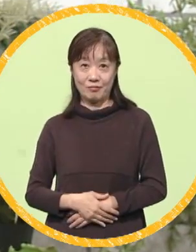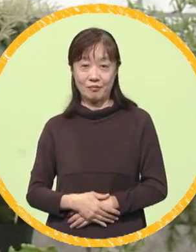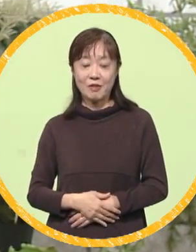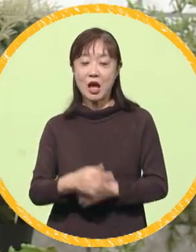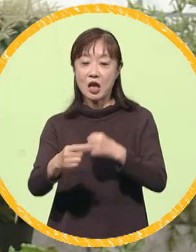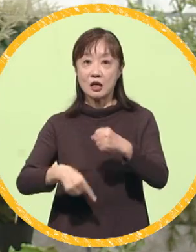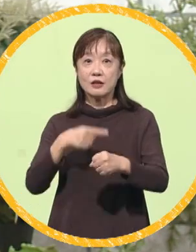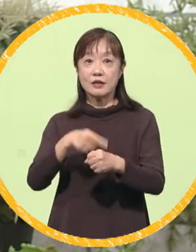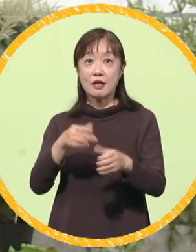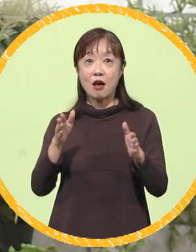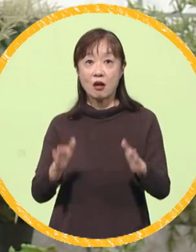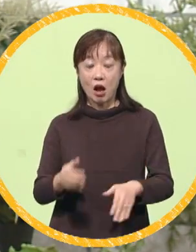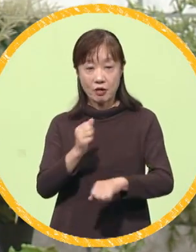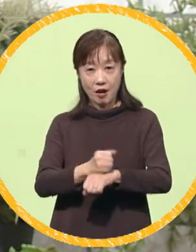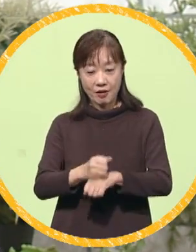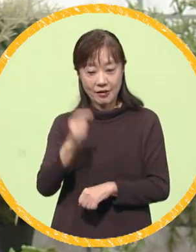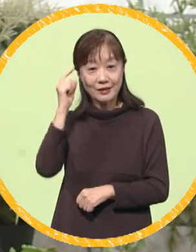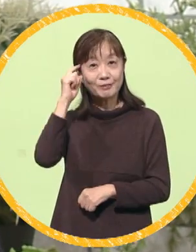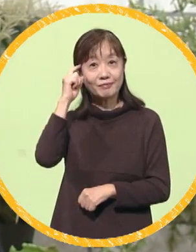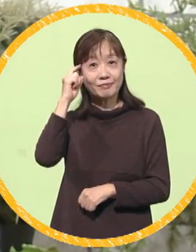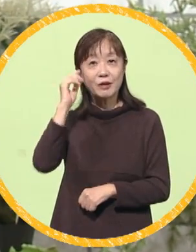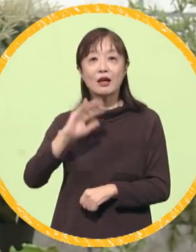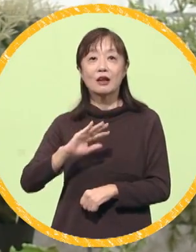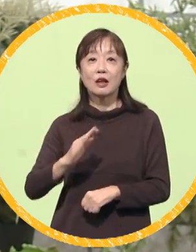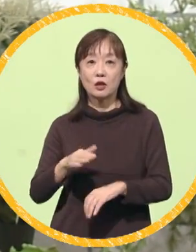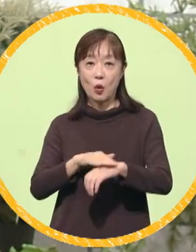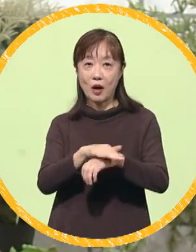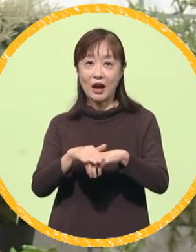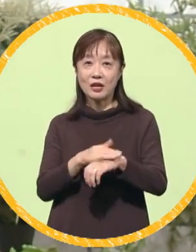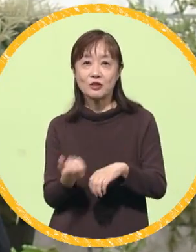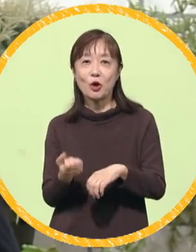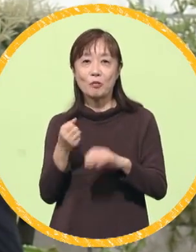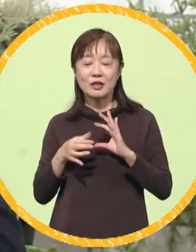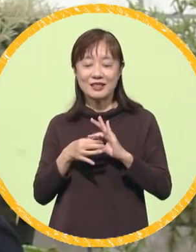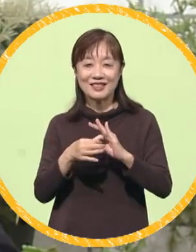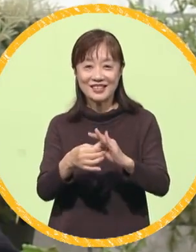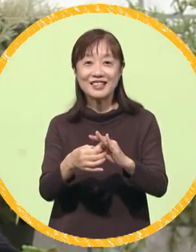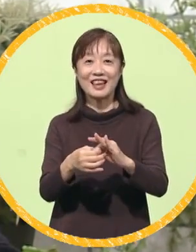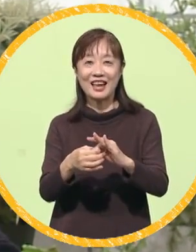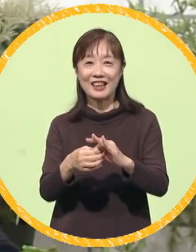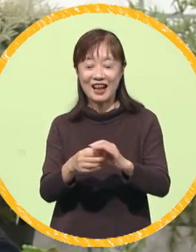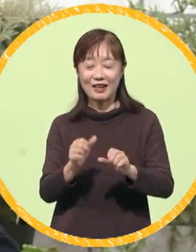だと思うんですけれどもね、あのぜひ愛情を持って育て続けてください。私たちも応援してます、はい。